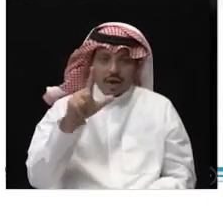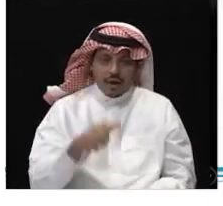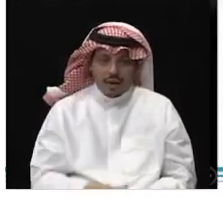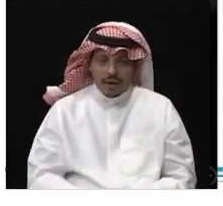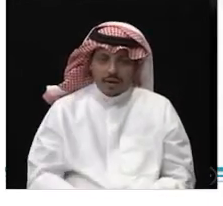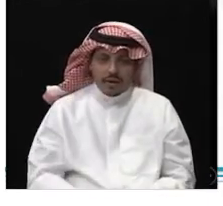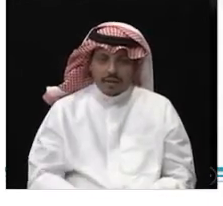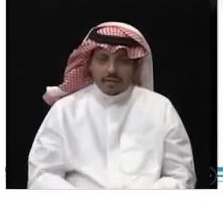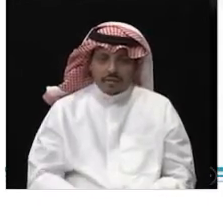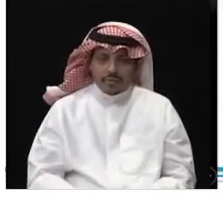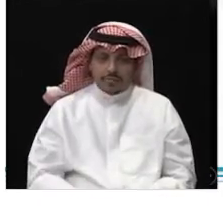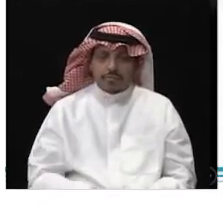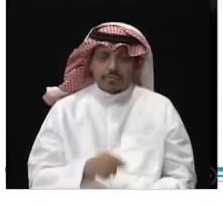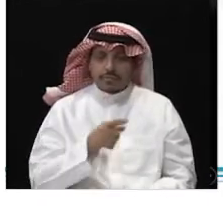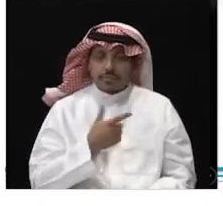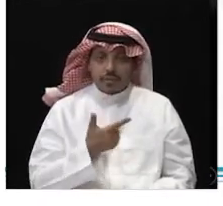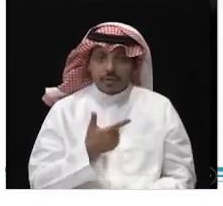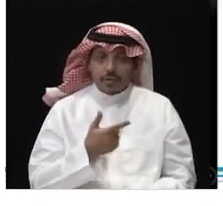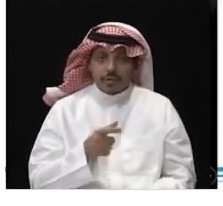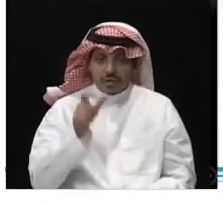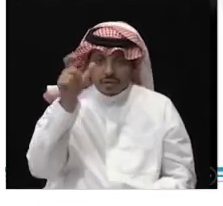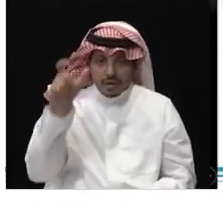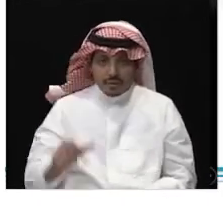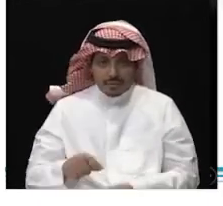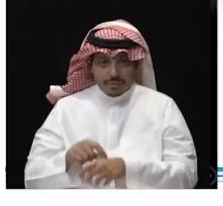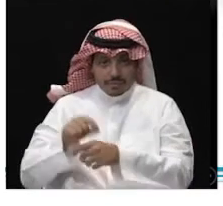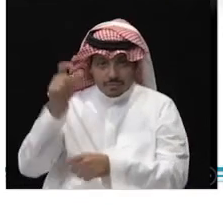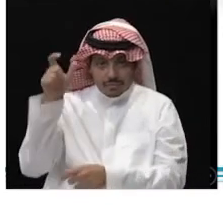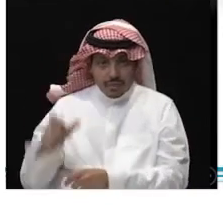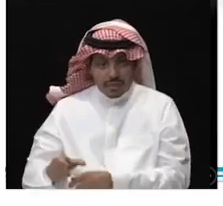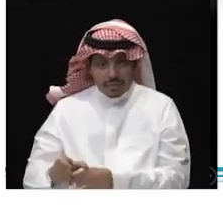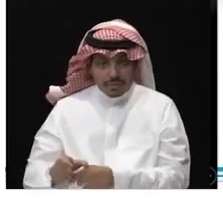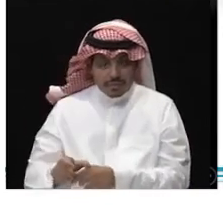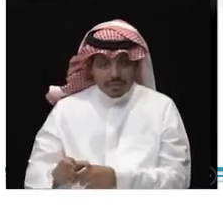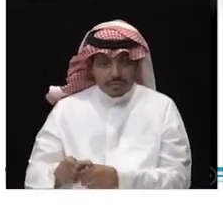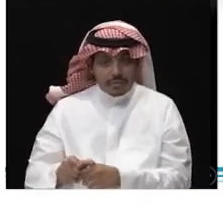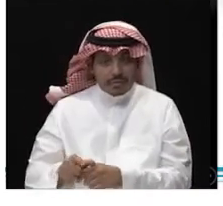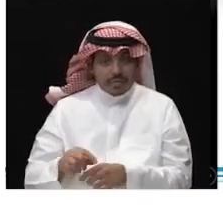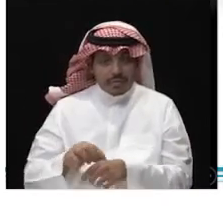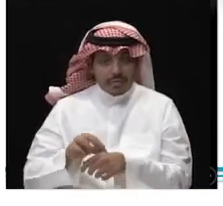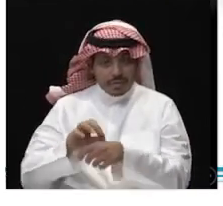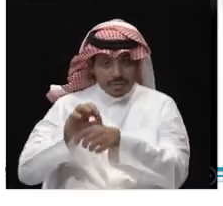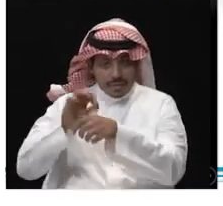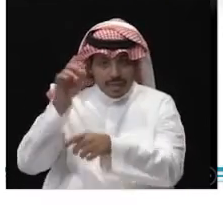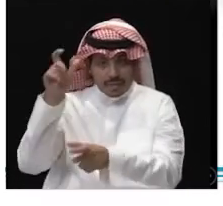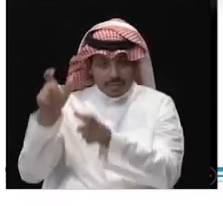جميل أحسنتم. إذا هل هي صورة شخص؟ إنسان؟